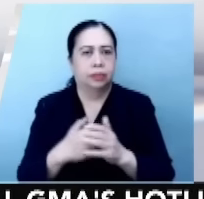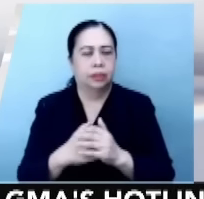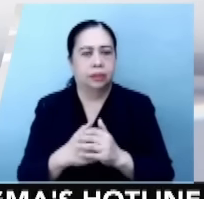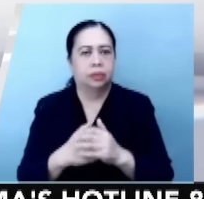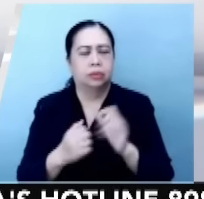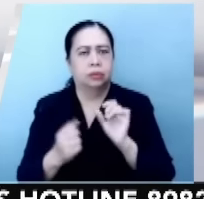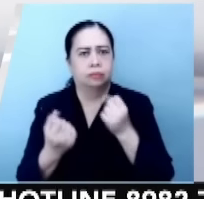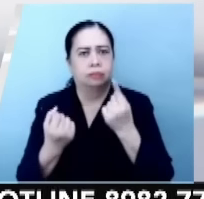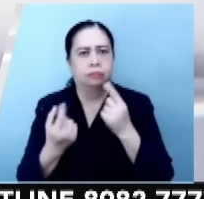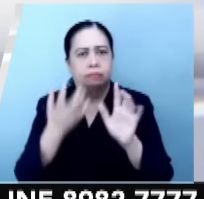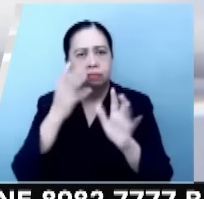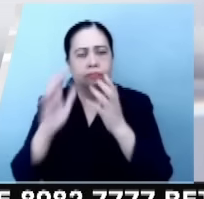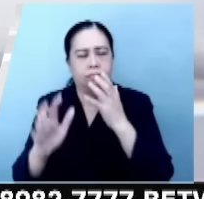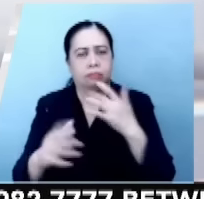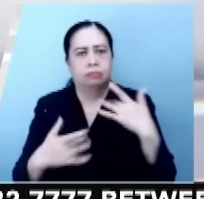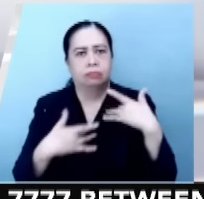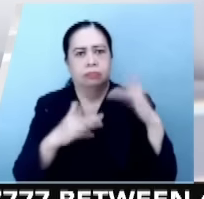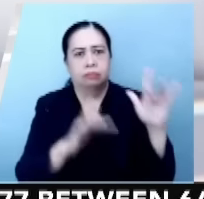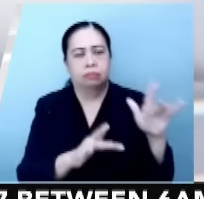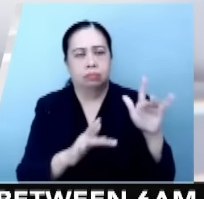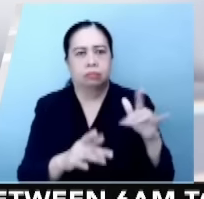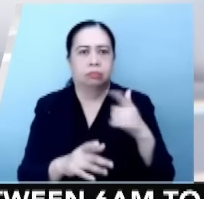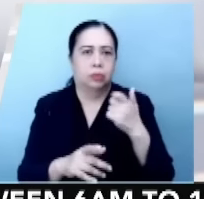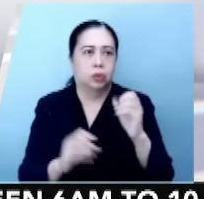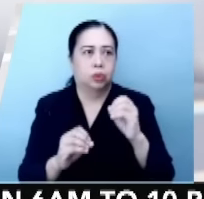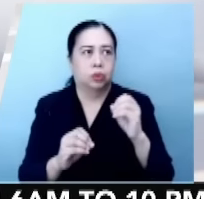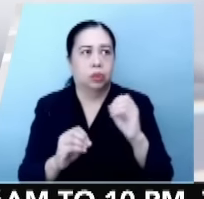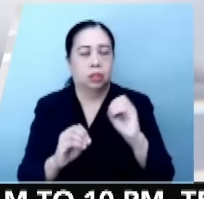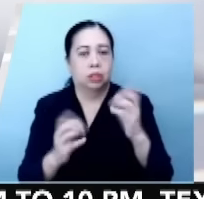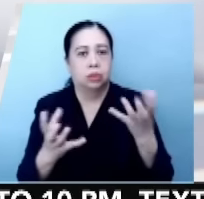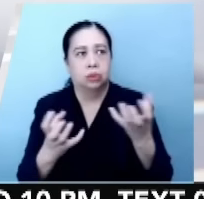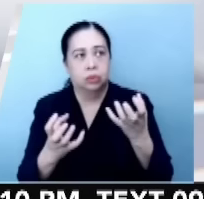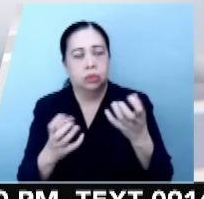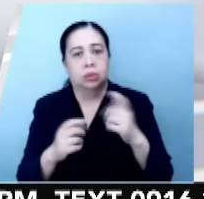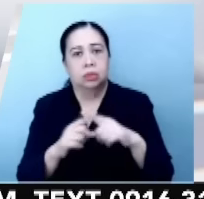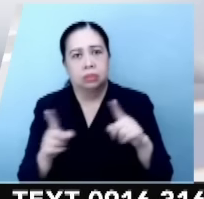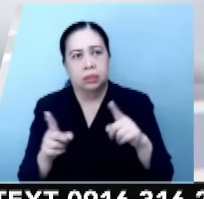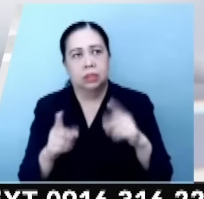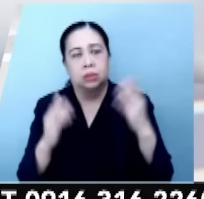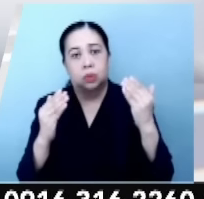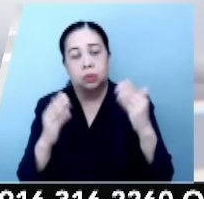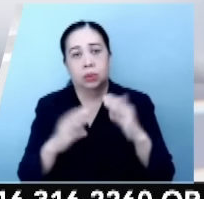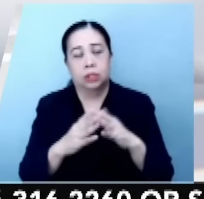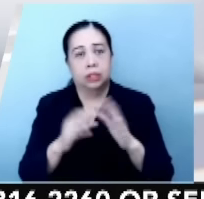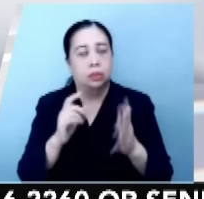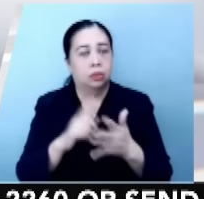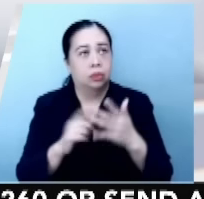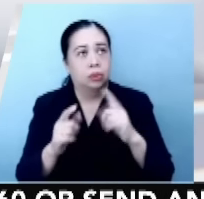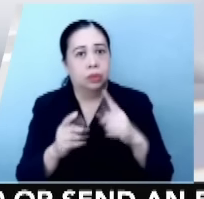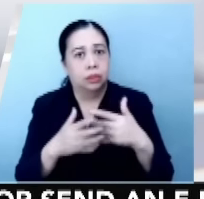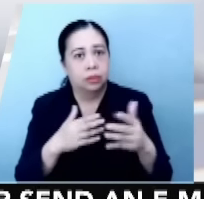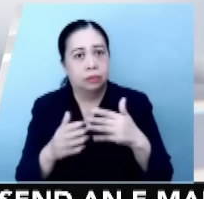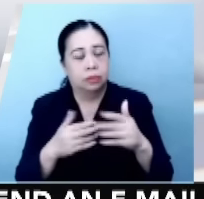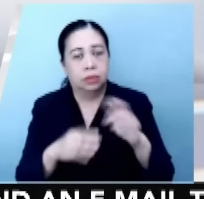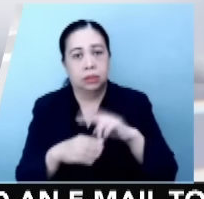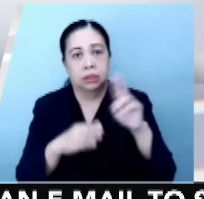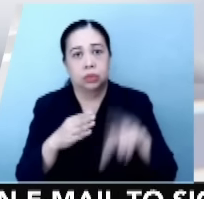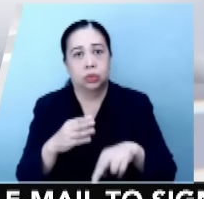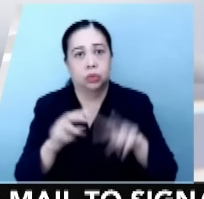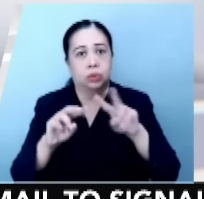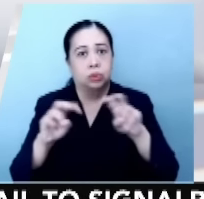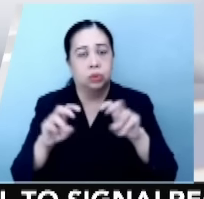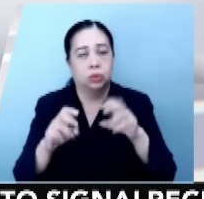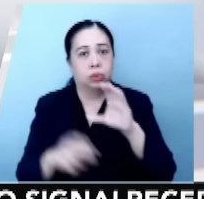mga tauhan natin sapagkat wala namang may gusto nito. Pero hopefully, kung ano man ang kahilingan ng pagsasampa ng kaso ng